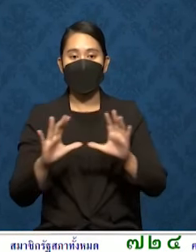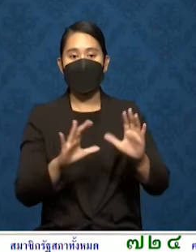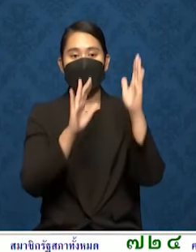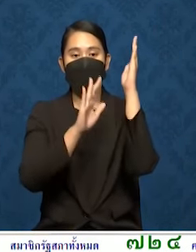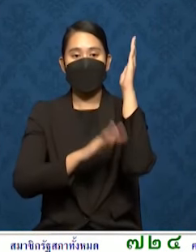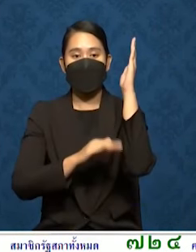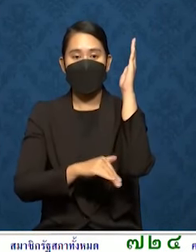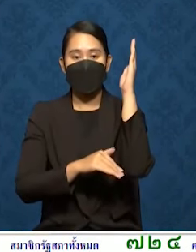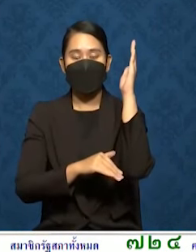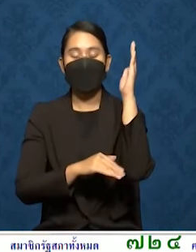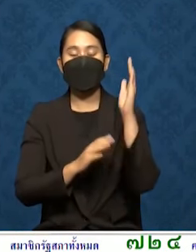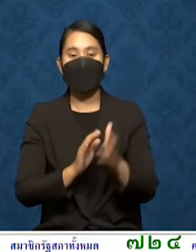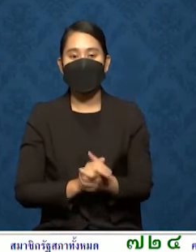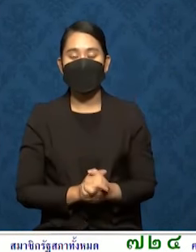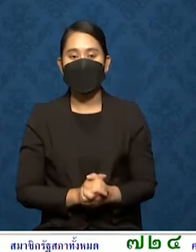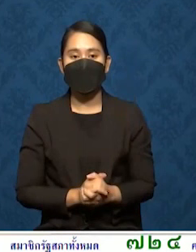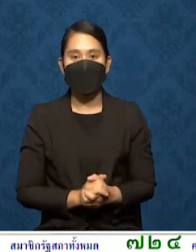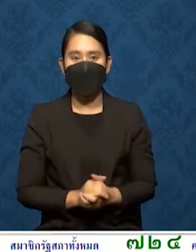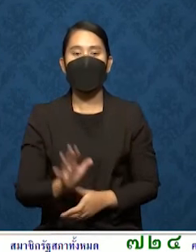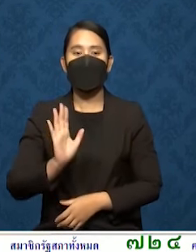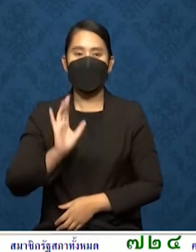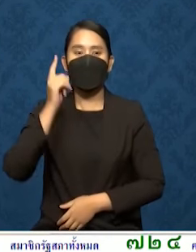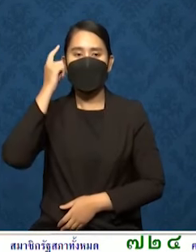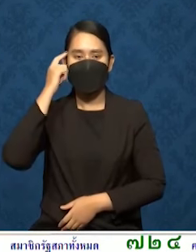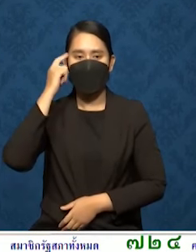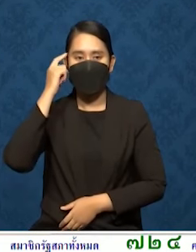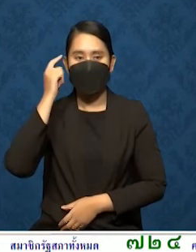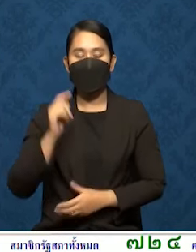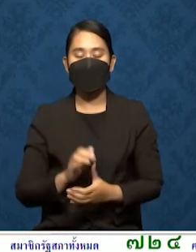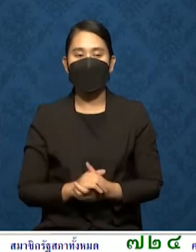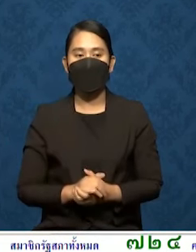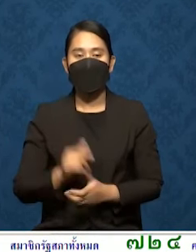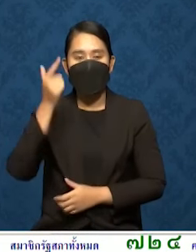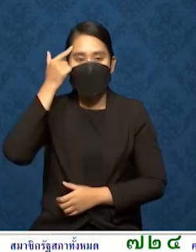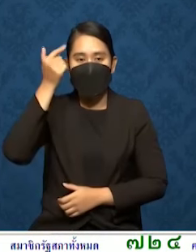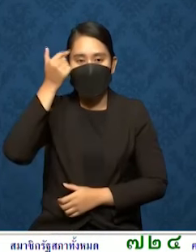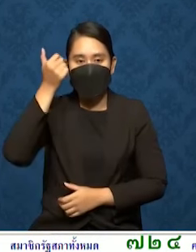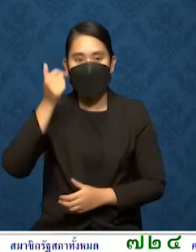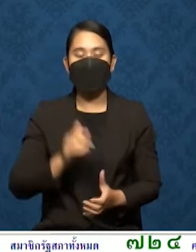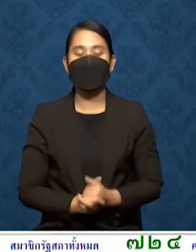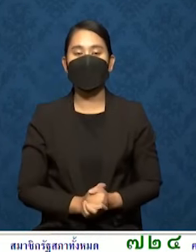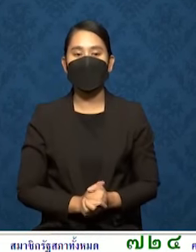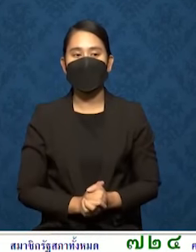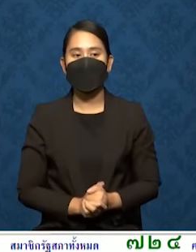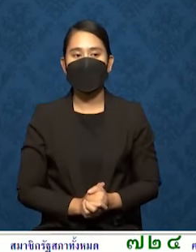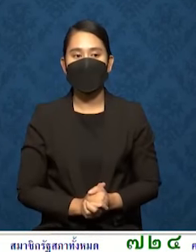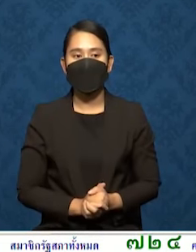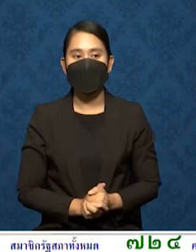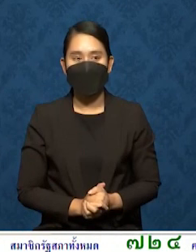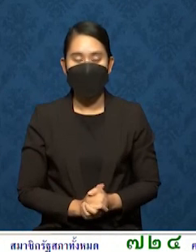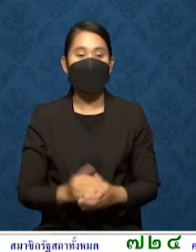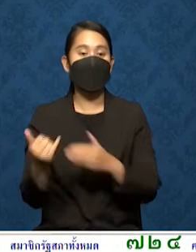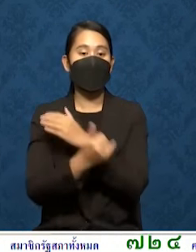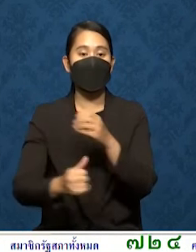ดดังกล่าวเนี่ยจะรู้จักปัตตานีอย่างดีไม่ว่าจะตะวันออกกลางเพ